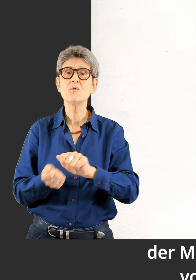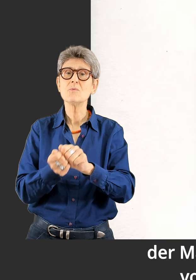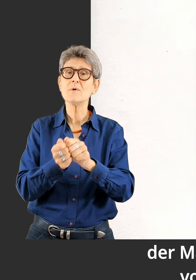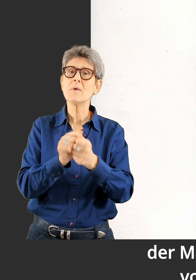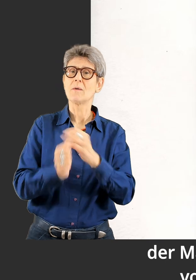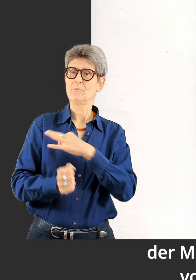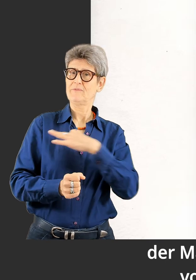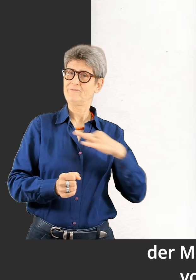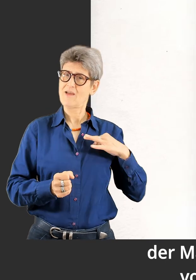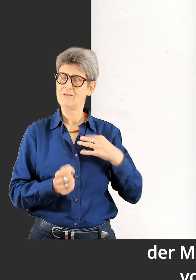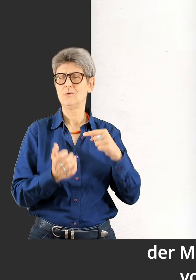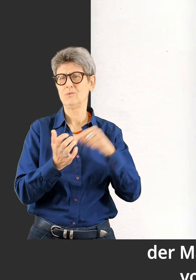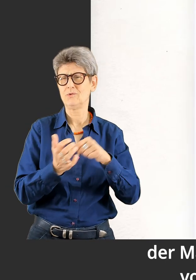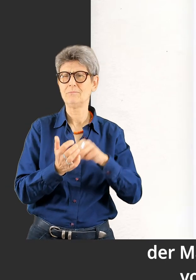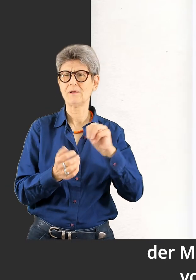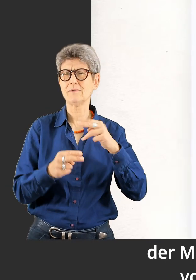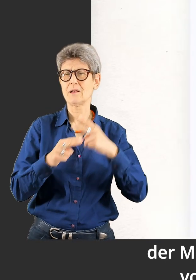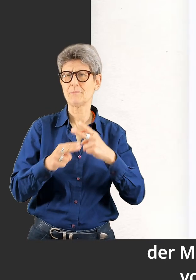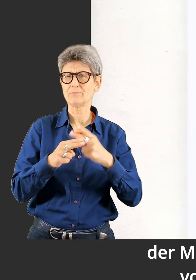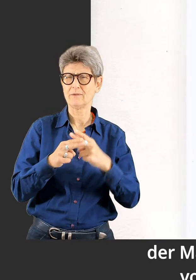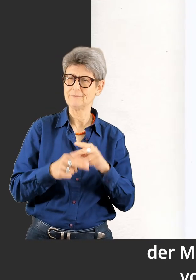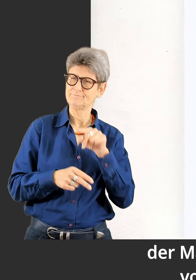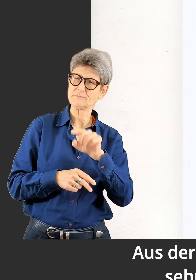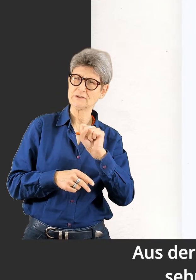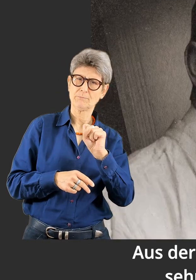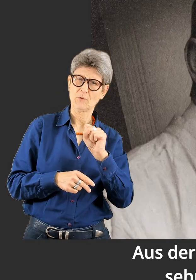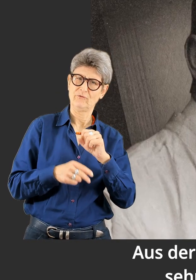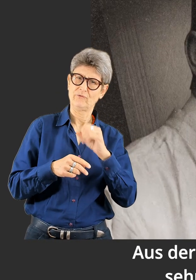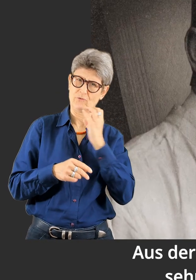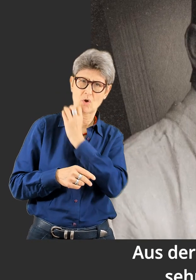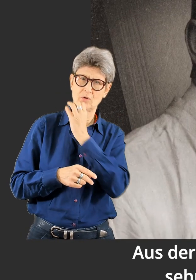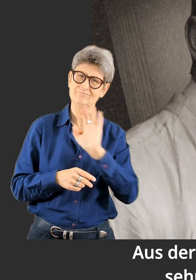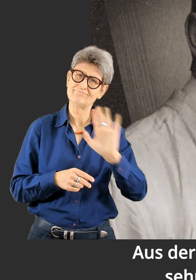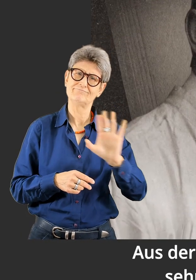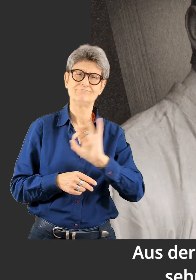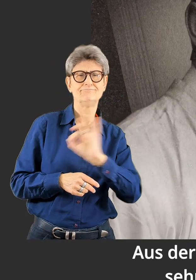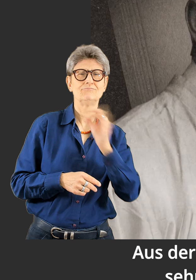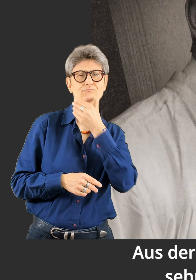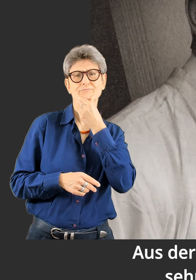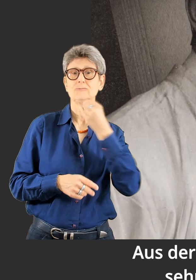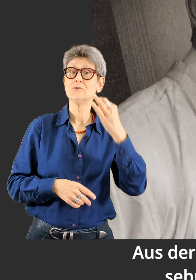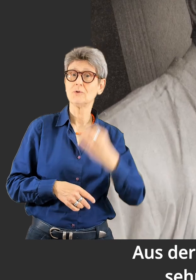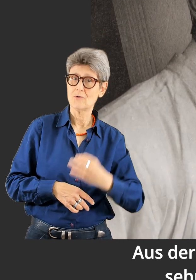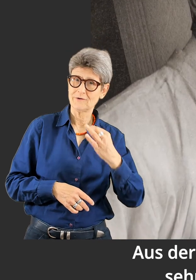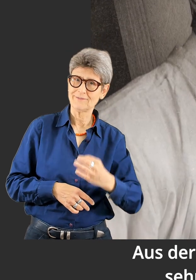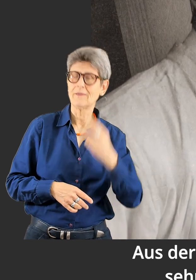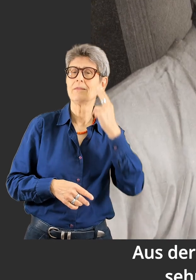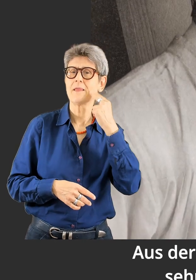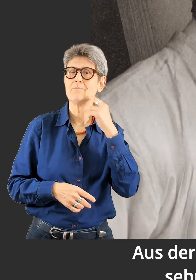Halberstadt ausgewählt hat, von ihm Porträts zu erstellen. Aus der geschäftlichen Beziehung wurde sehr bald eine